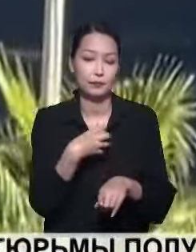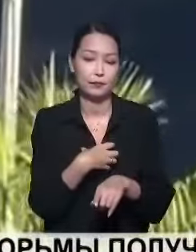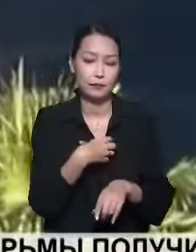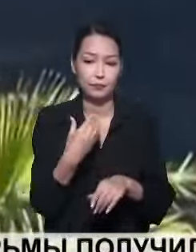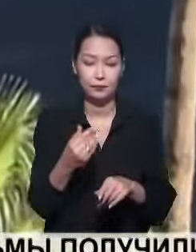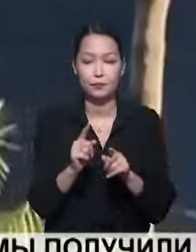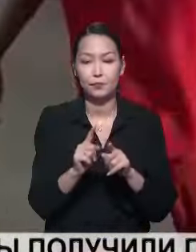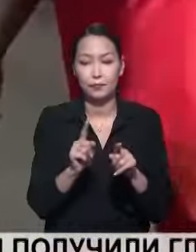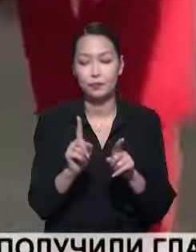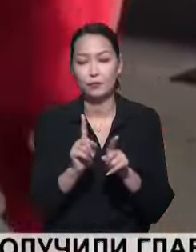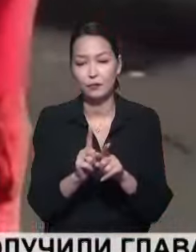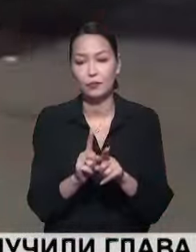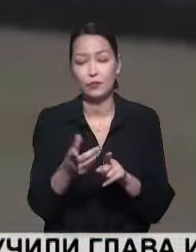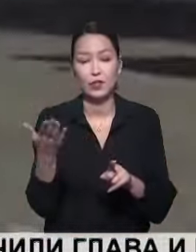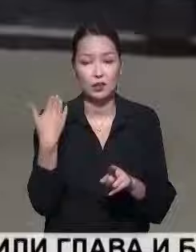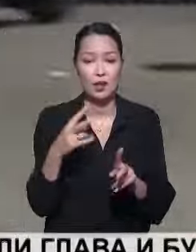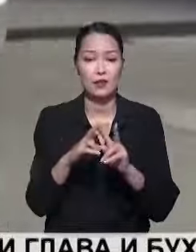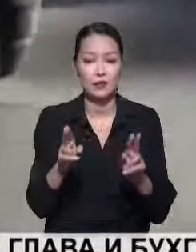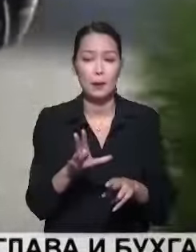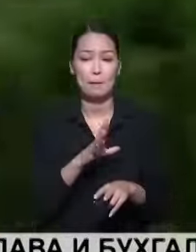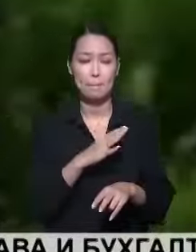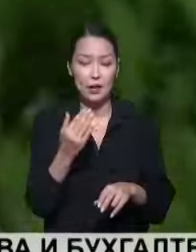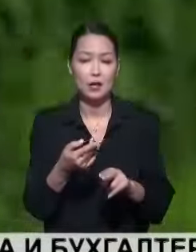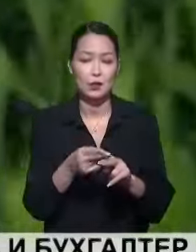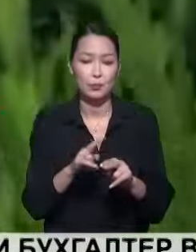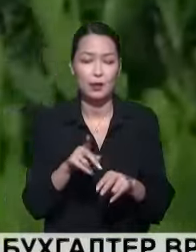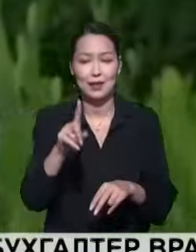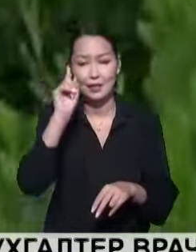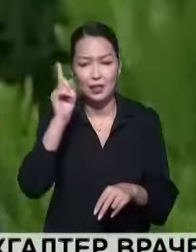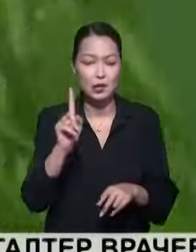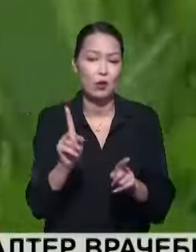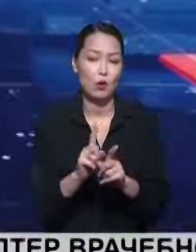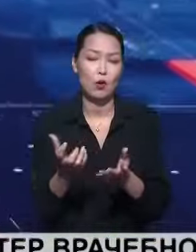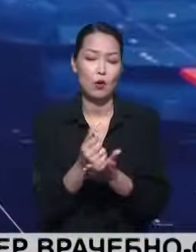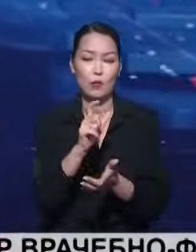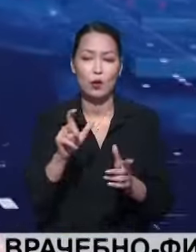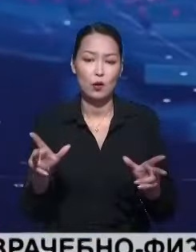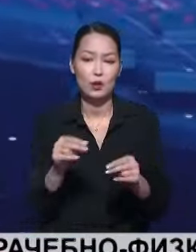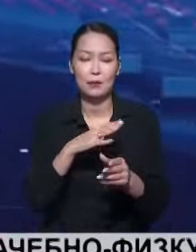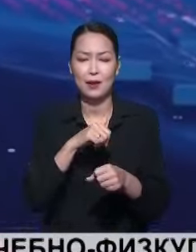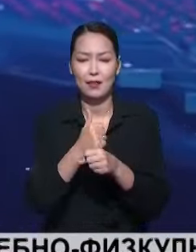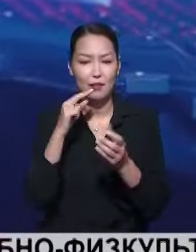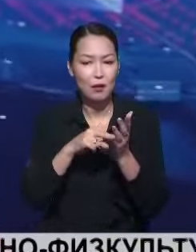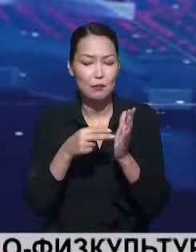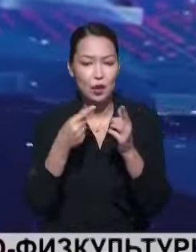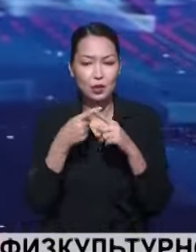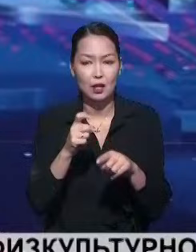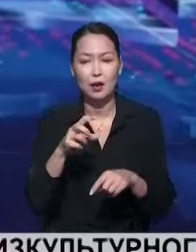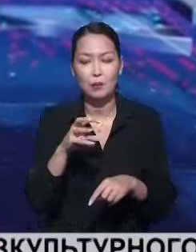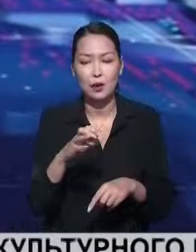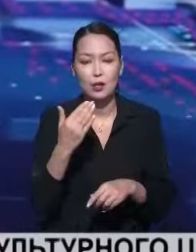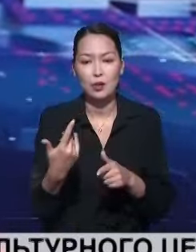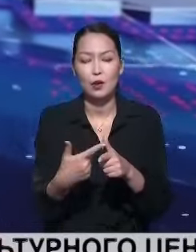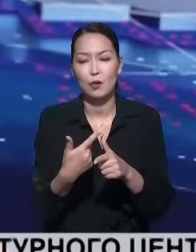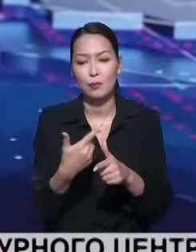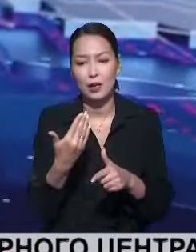телефонами. Тем более такое уже было. Почти 3 десятилетия назад Израилю удалось ликвидировать главного разработчика бомб для Хамаса. Его звали Яхья